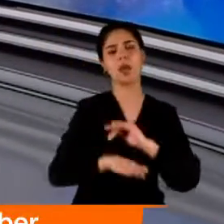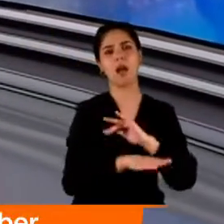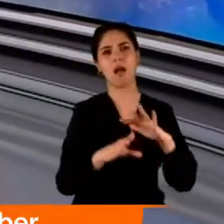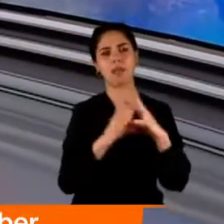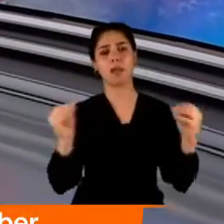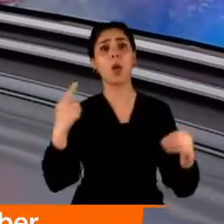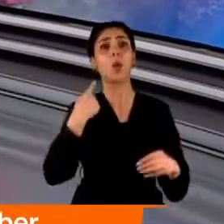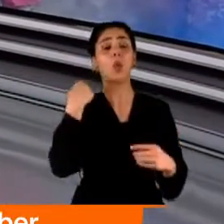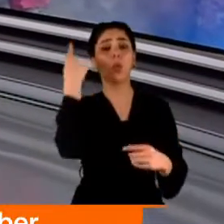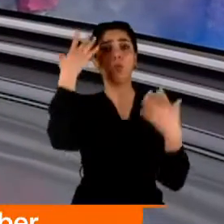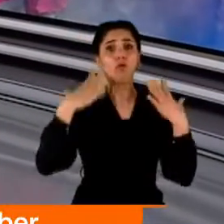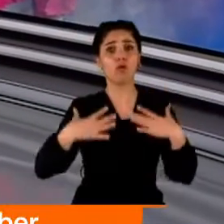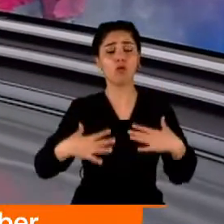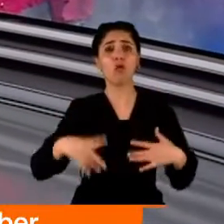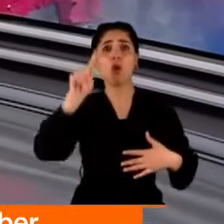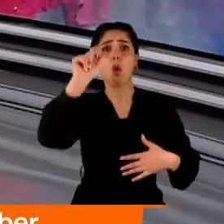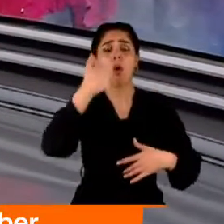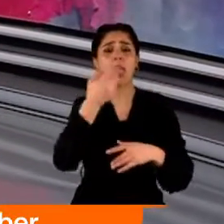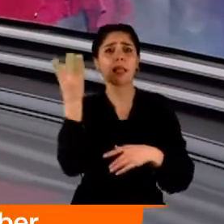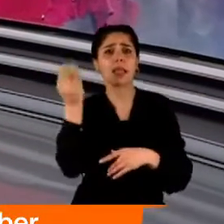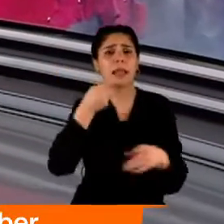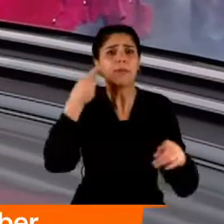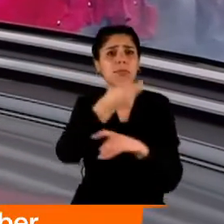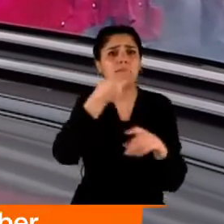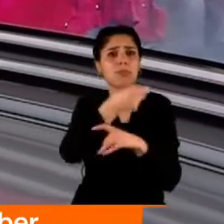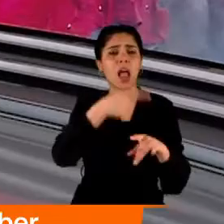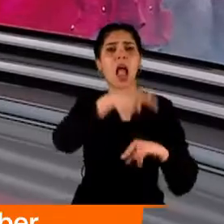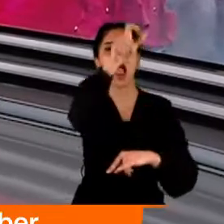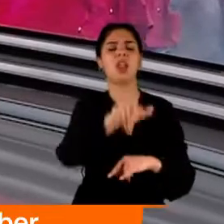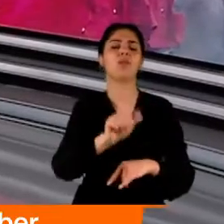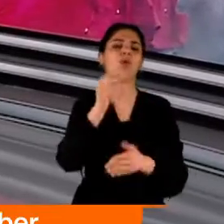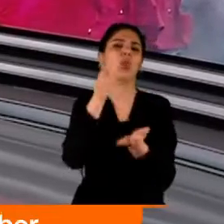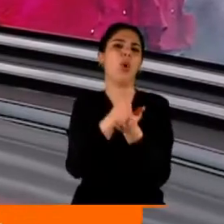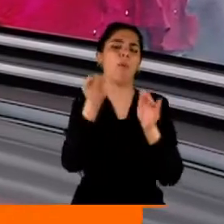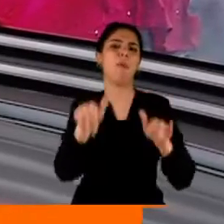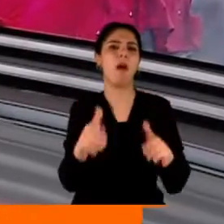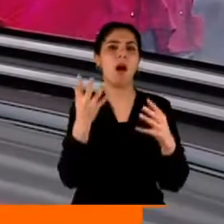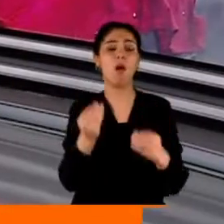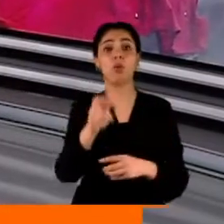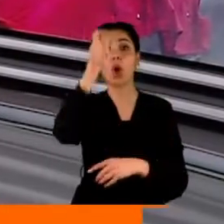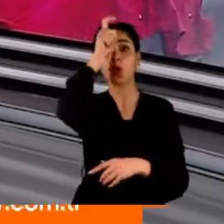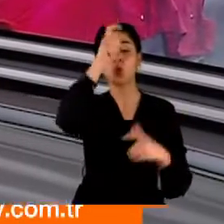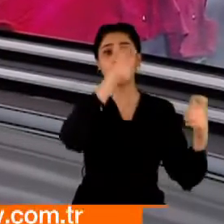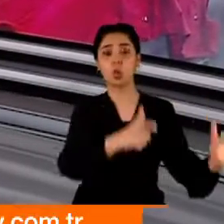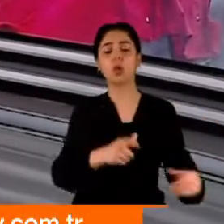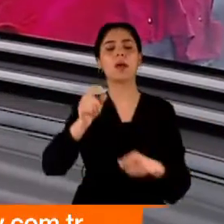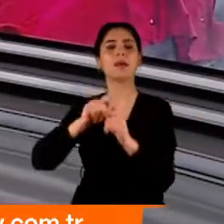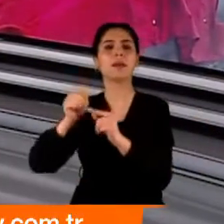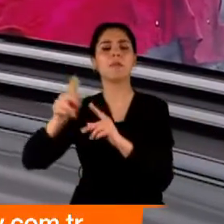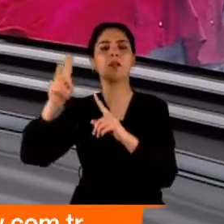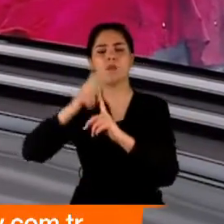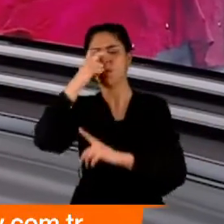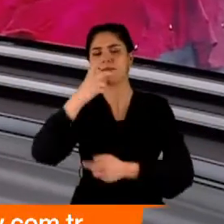kaybetmişti. Vücuduna 16 mermi isabet eden Halil Falyalı bugün son yolculuğuna uğurlandı. Hem Türk hem de Kıbrıs polisi işi sıkı